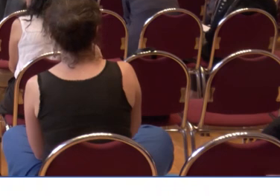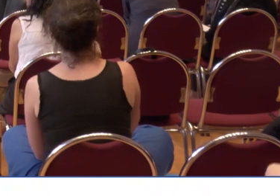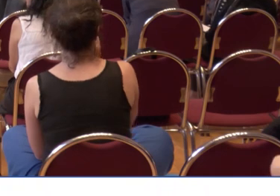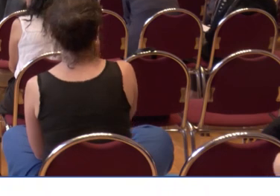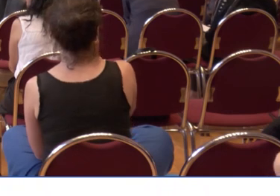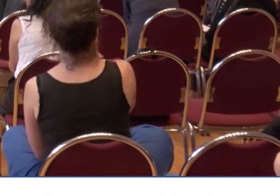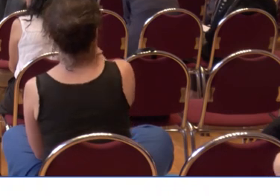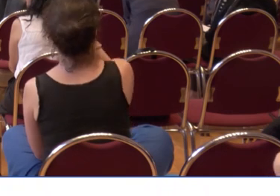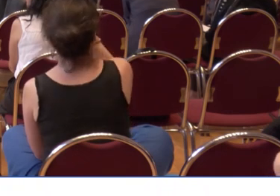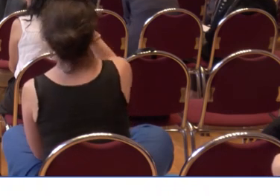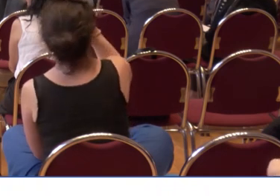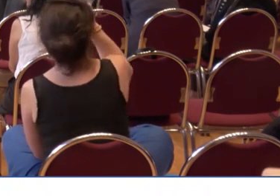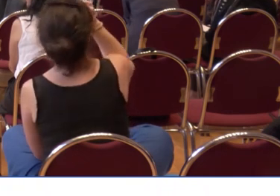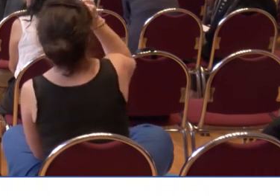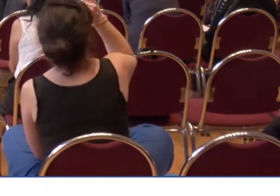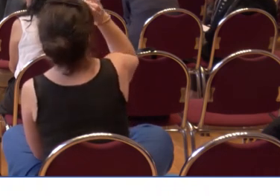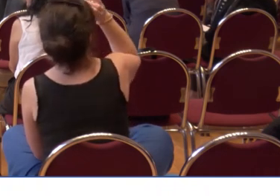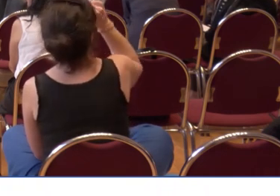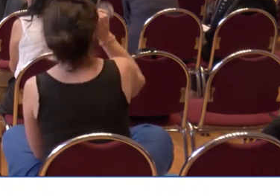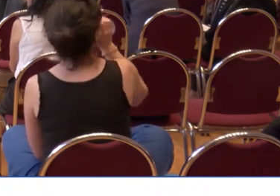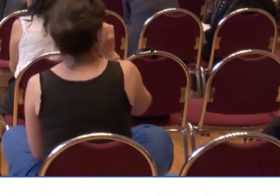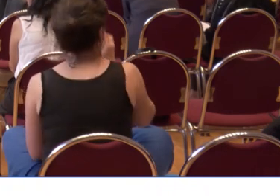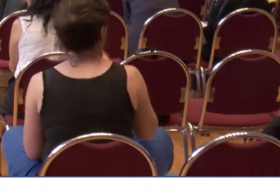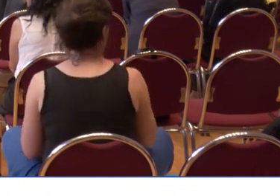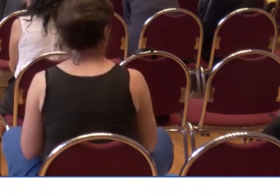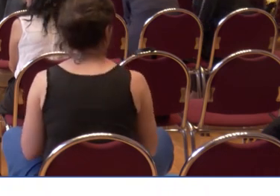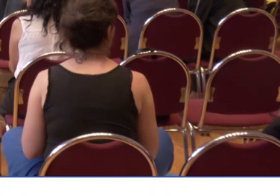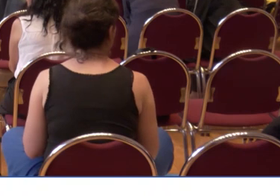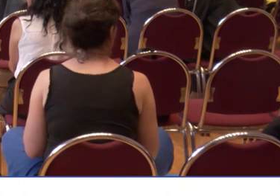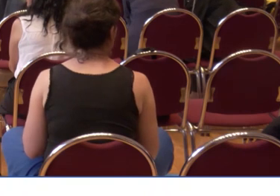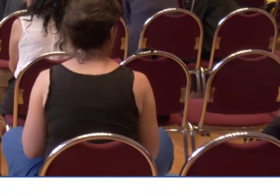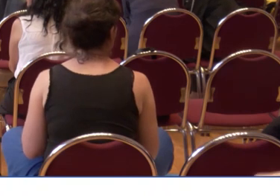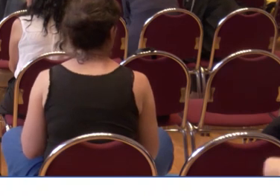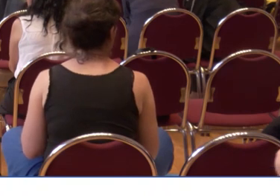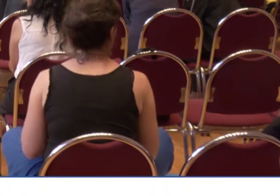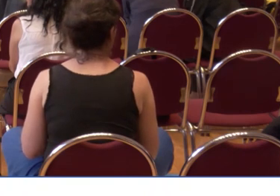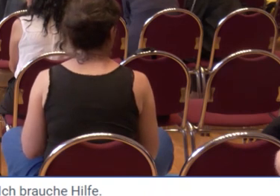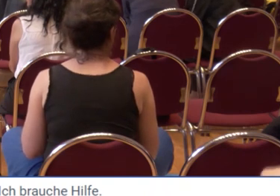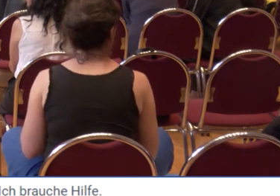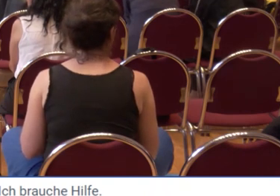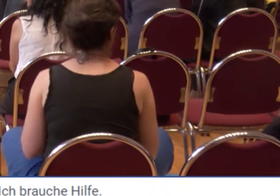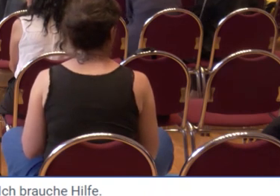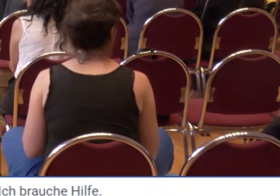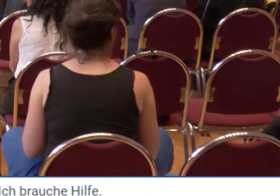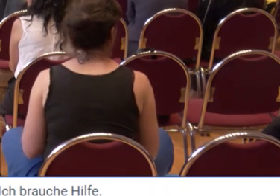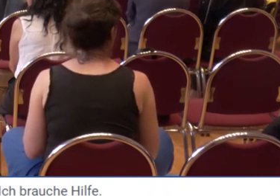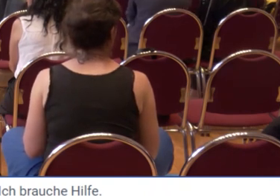zwei Ämter die wichtig sind das Jugendamt und die Eingliederungshilfe